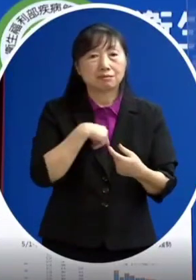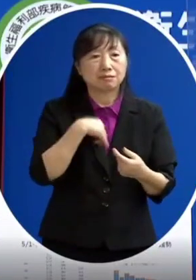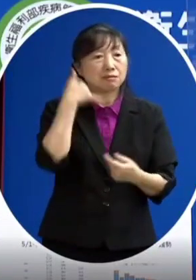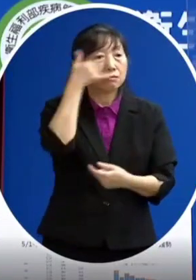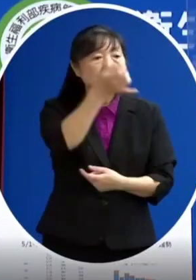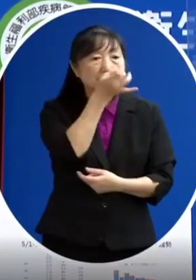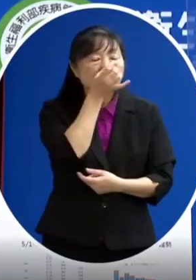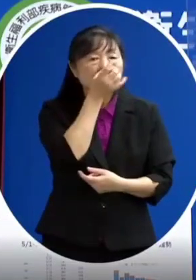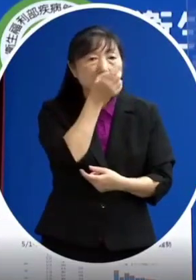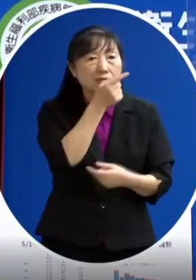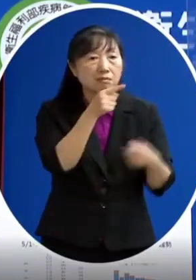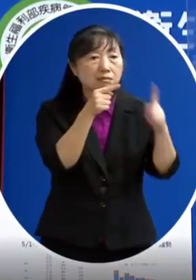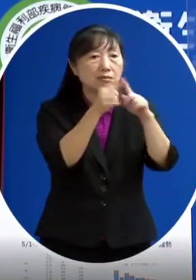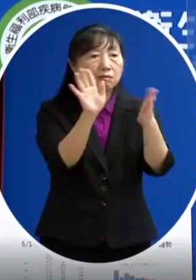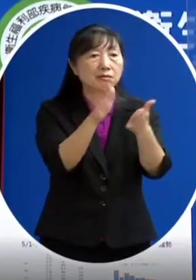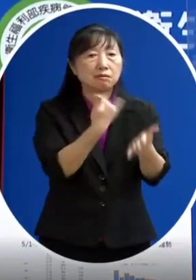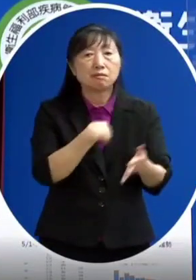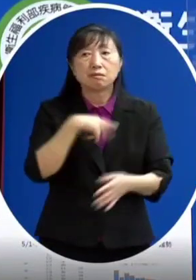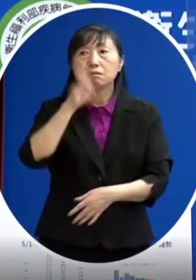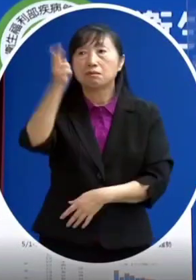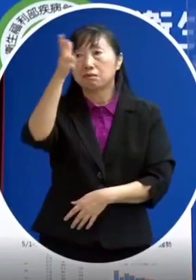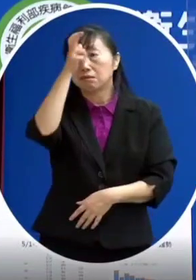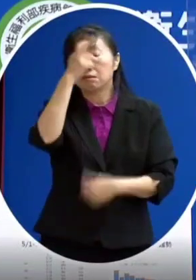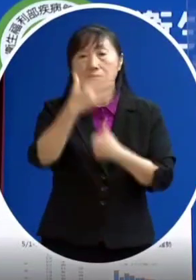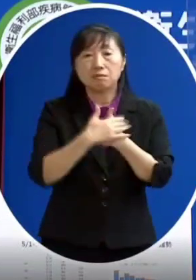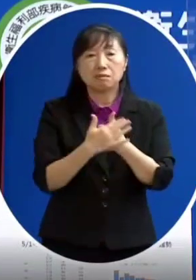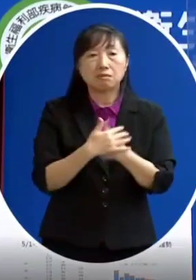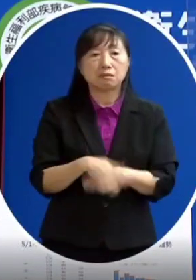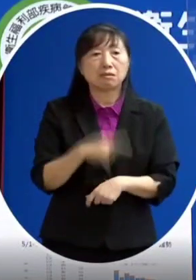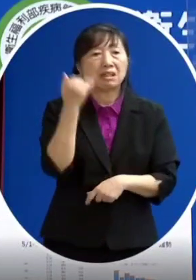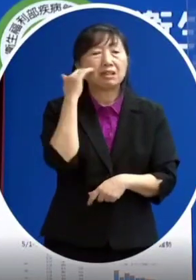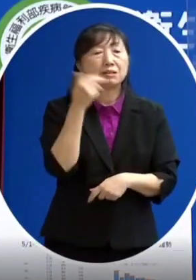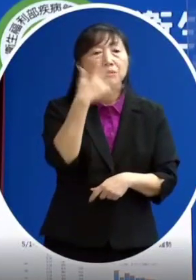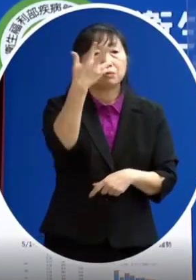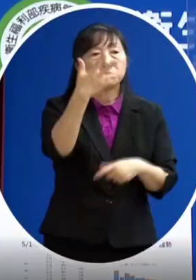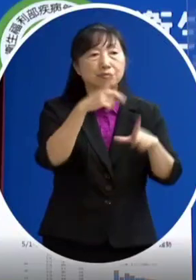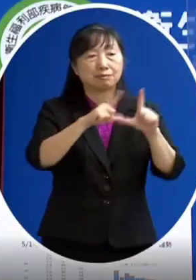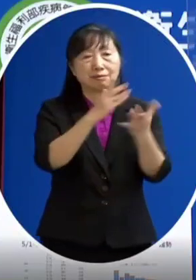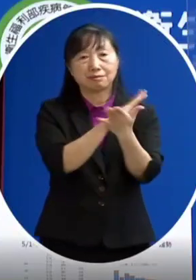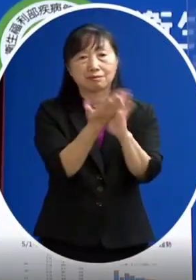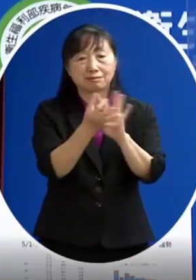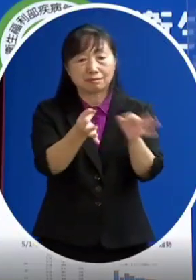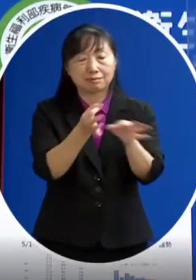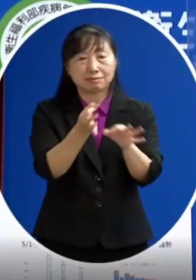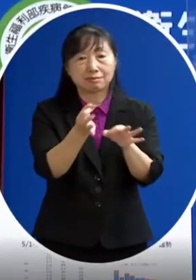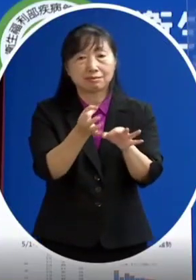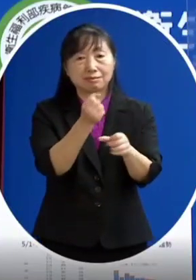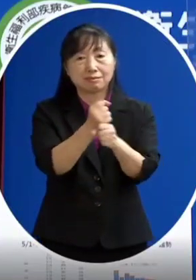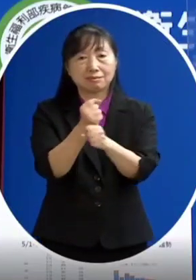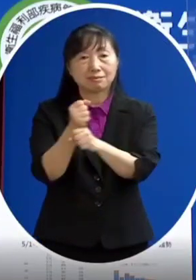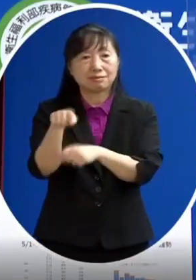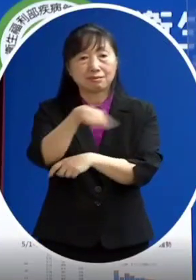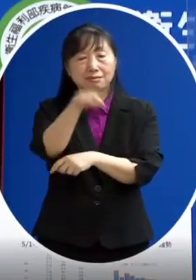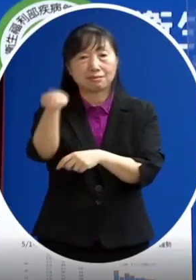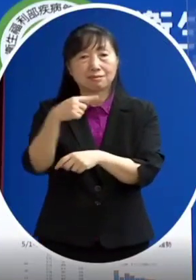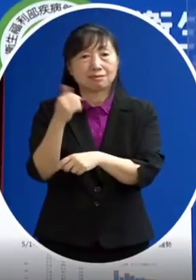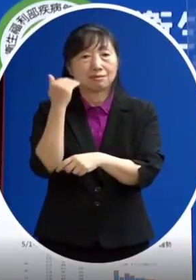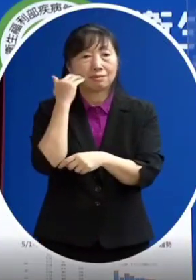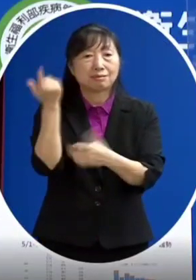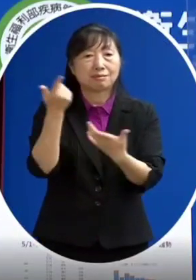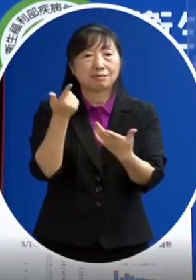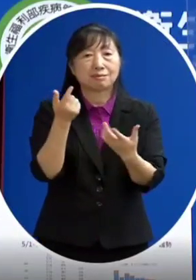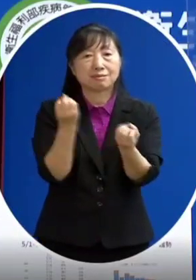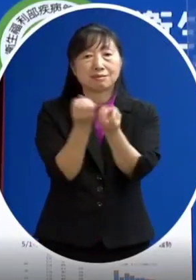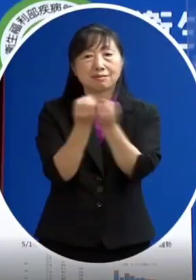人。哦，那也是 又 警 是警 政 政协 协 巡。 巡，八大行业，哈、哦，让这样的东西哈、哦、能够稳